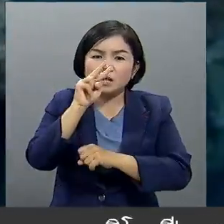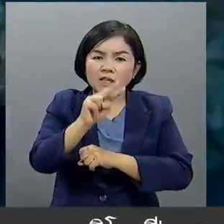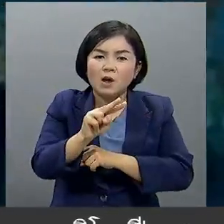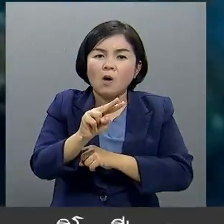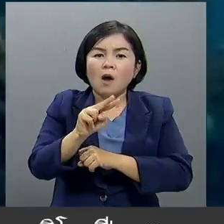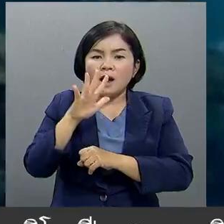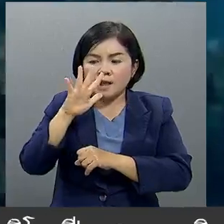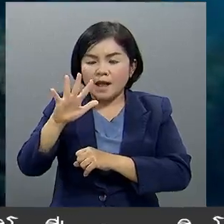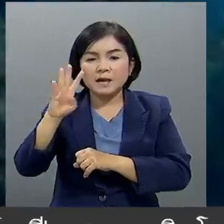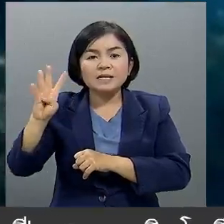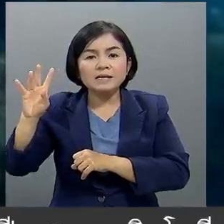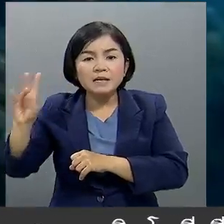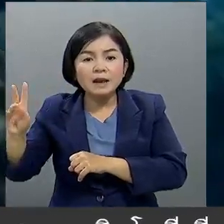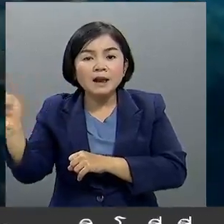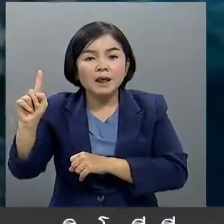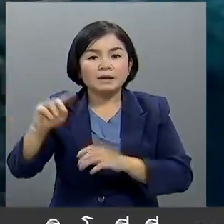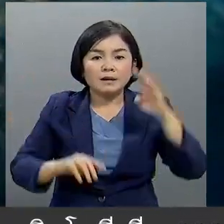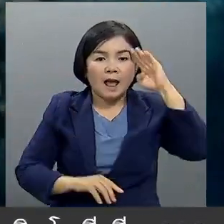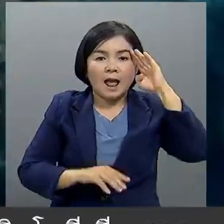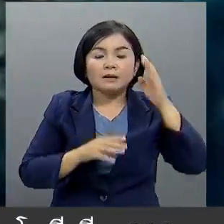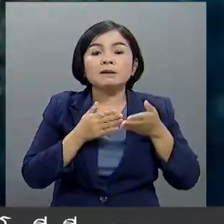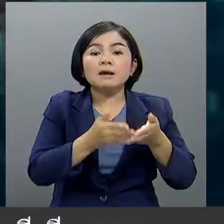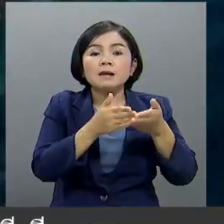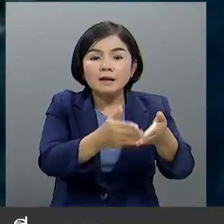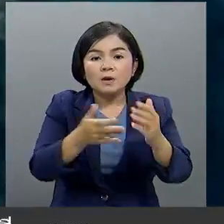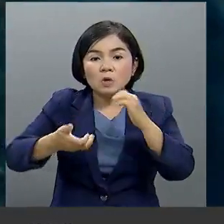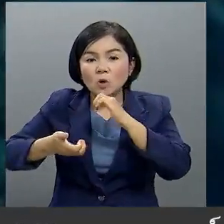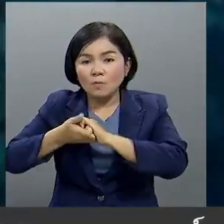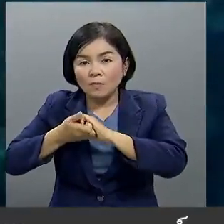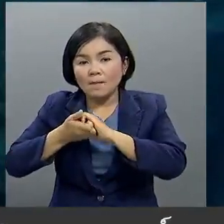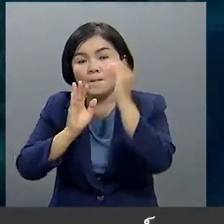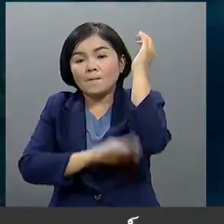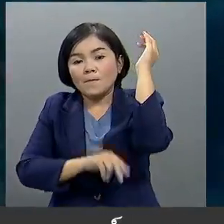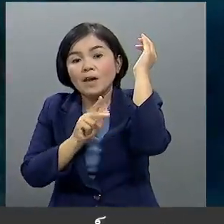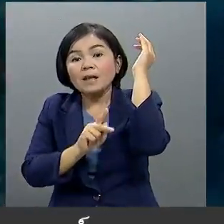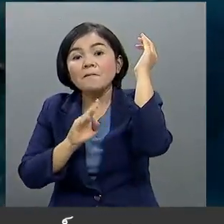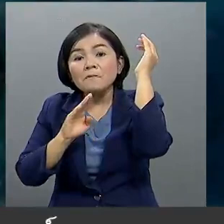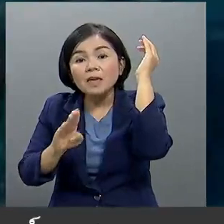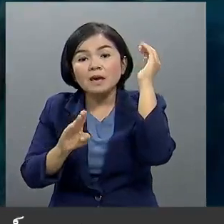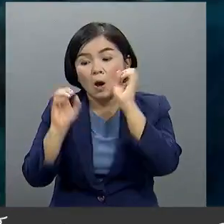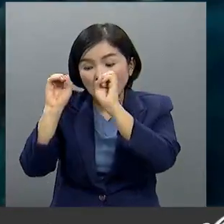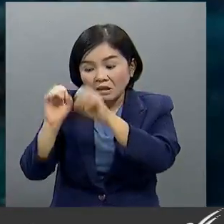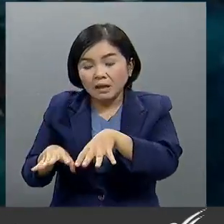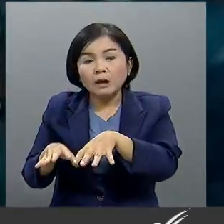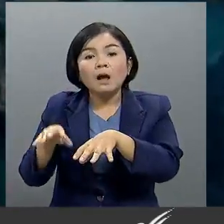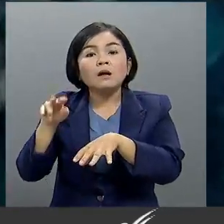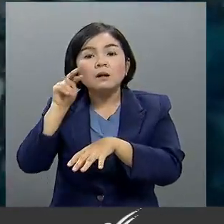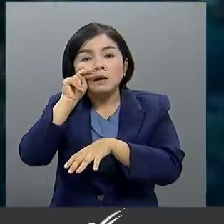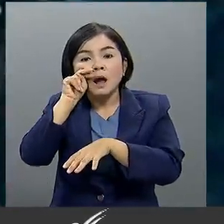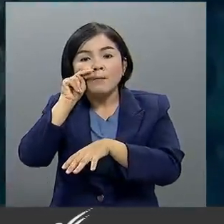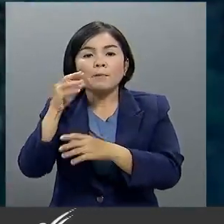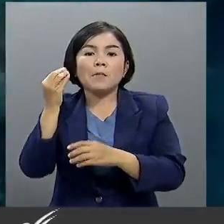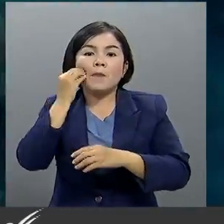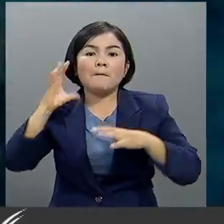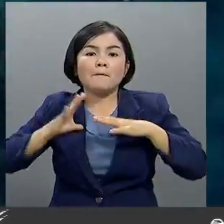ระบี่ก็นำเรือหลวงเกล็ดแก้วเนี่ยแหละค่ะมาจัดทำปะการังเทียมและเป็นแหล่งดำน้ำซึ่งปัจจุบันเนี่ยปะการังก็มีความอุด